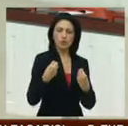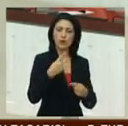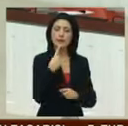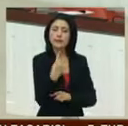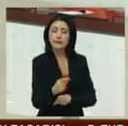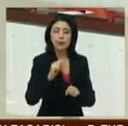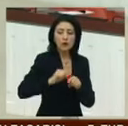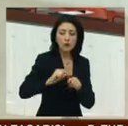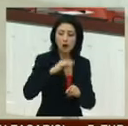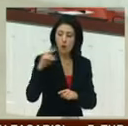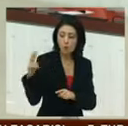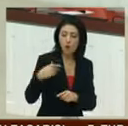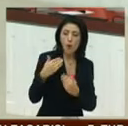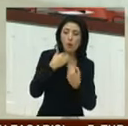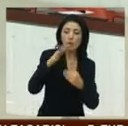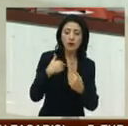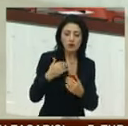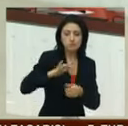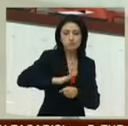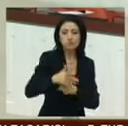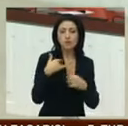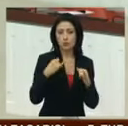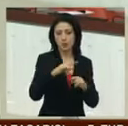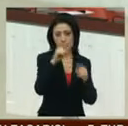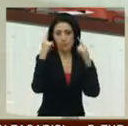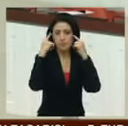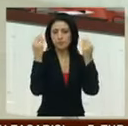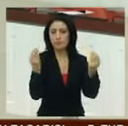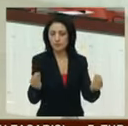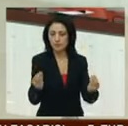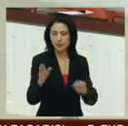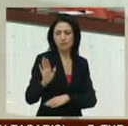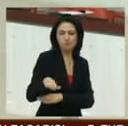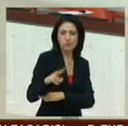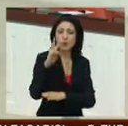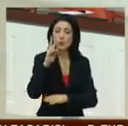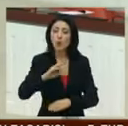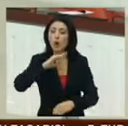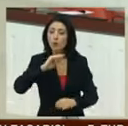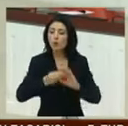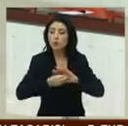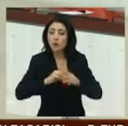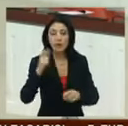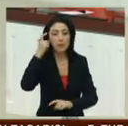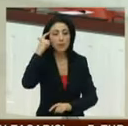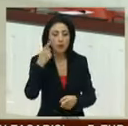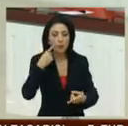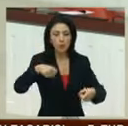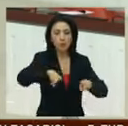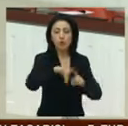Avrupa olmadan geleceği olmadığını aklınızda tutmalısınız. Küçümsediğiniz Avrupa, dünyanın bilim ve buluş